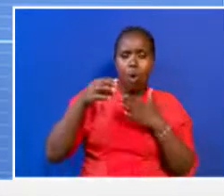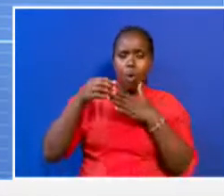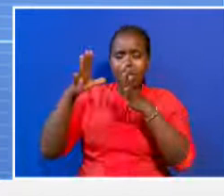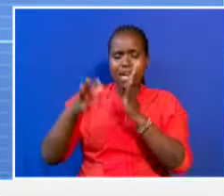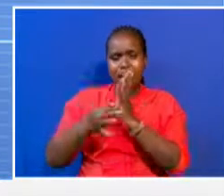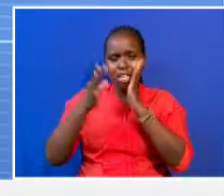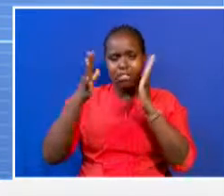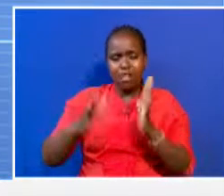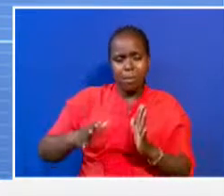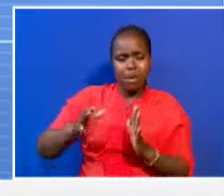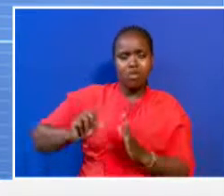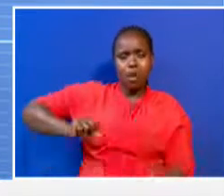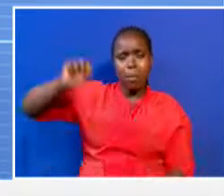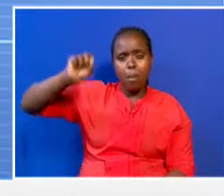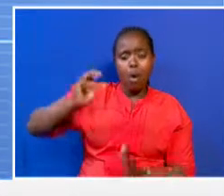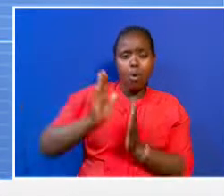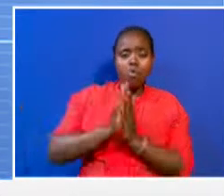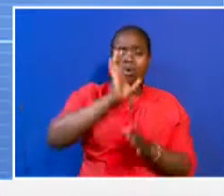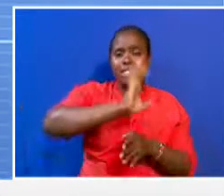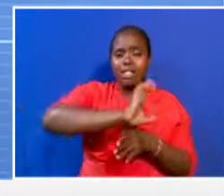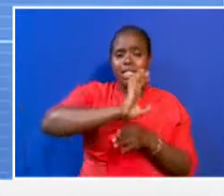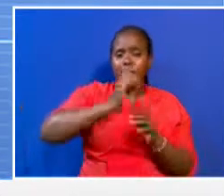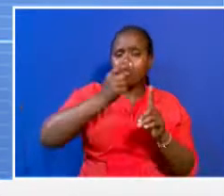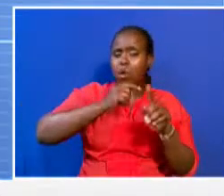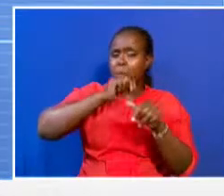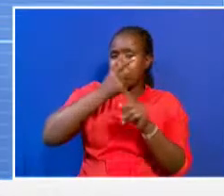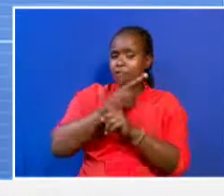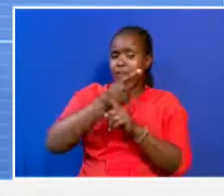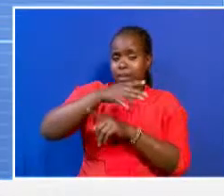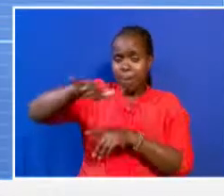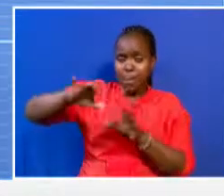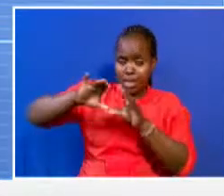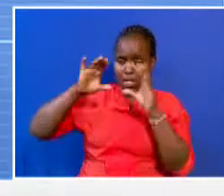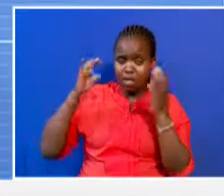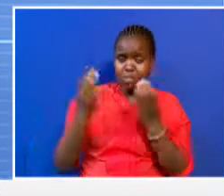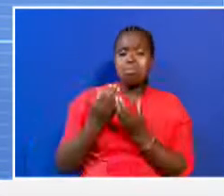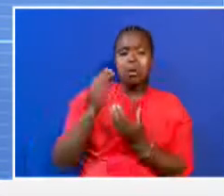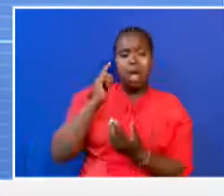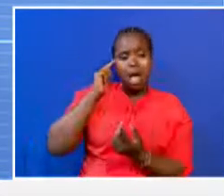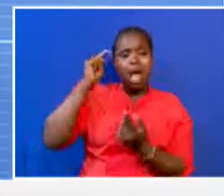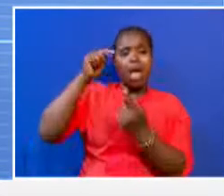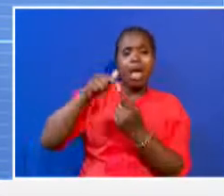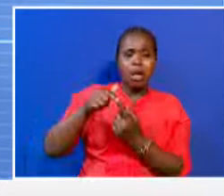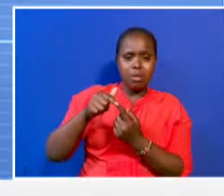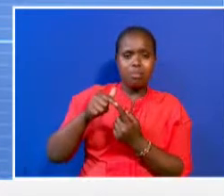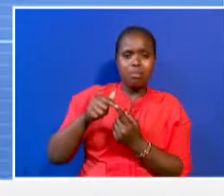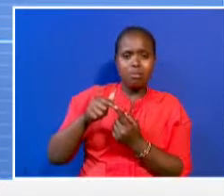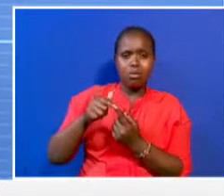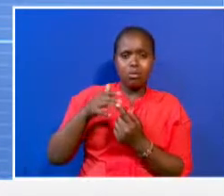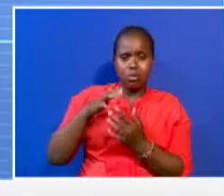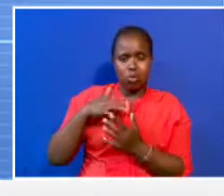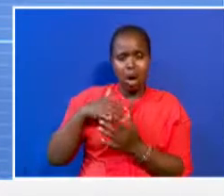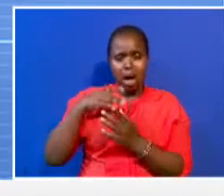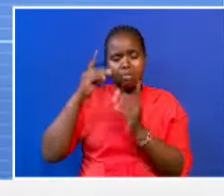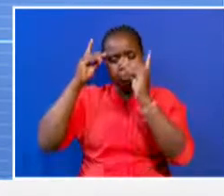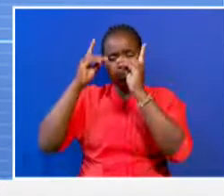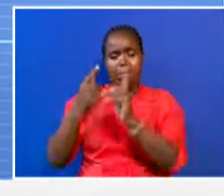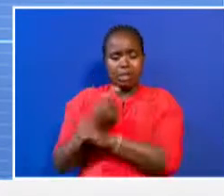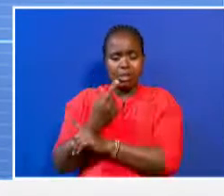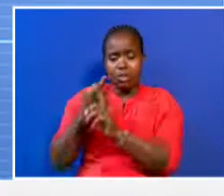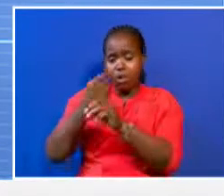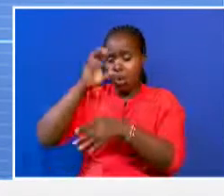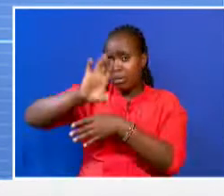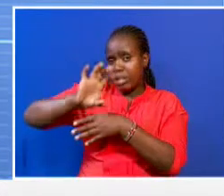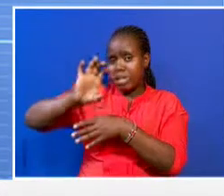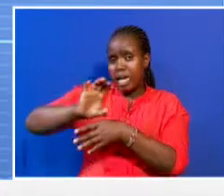tajika wa kisiasa na wa makanisa kutoka sehemu mbalimbali ya ulimwengu unanuia kuanzisha na kuendesha mijadala bora kuhusu nafasi ya kanisa